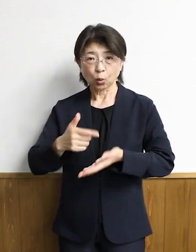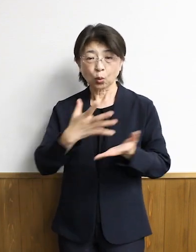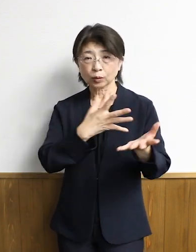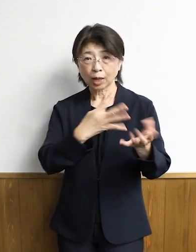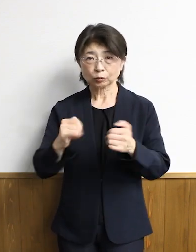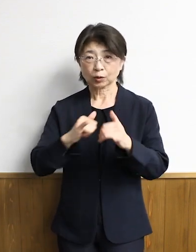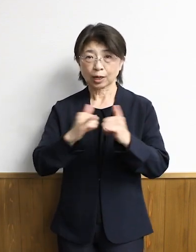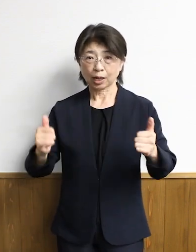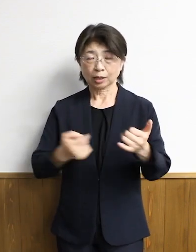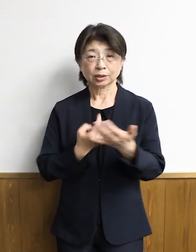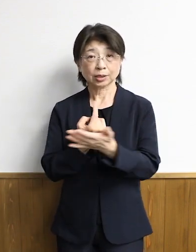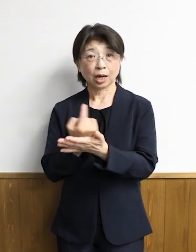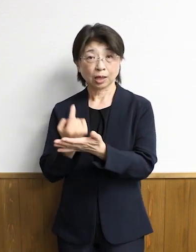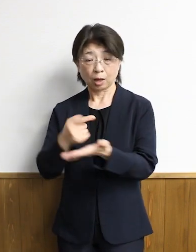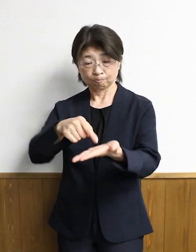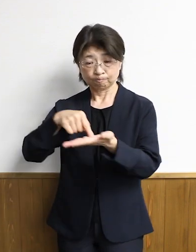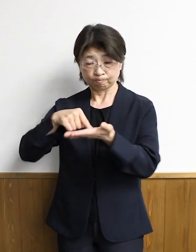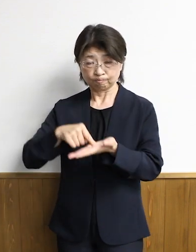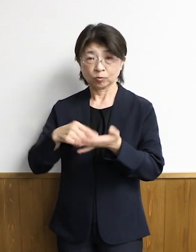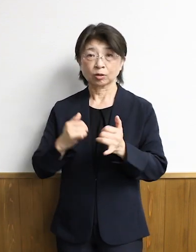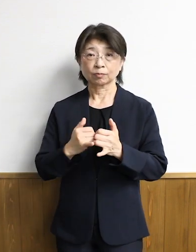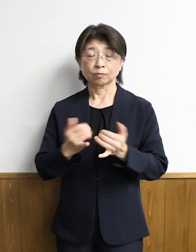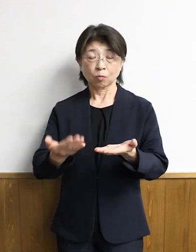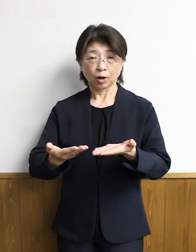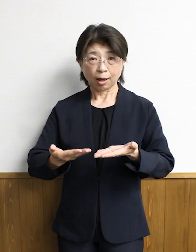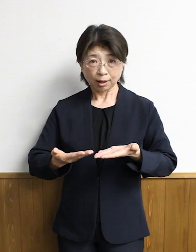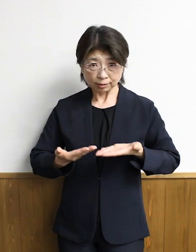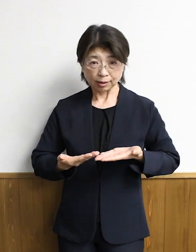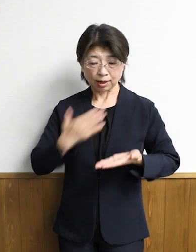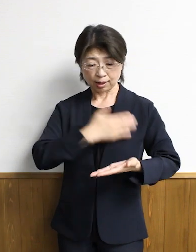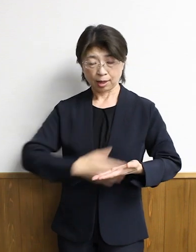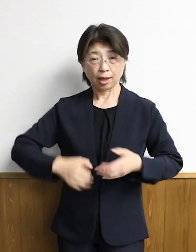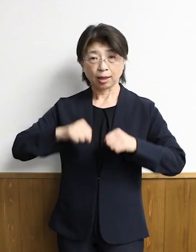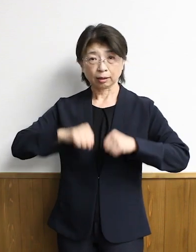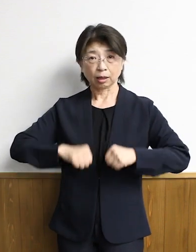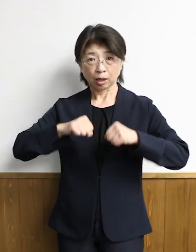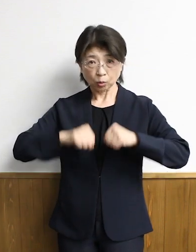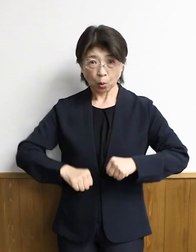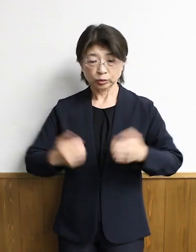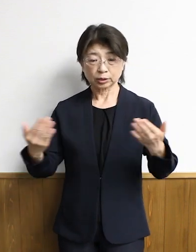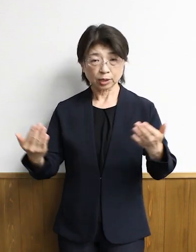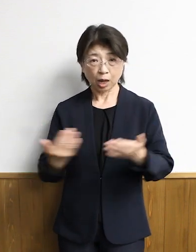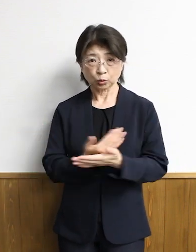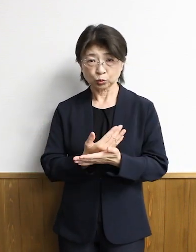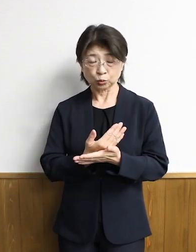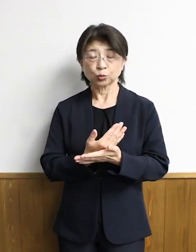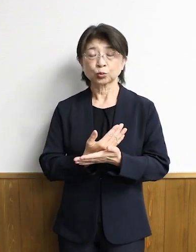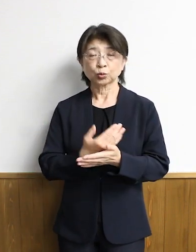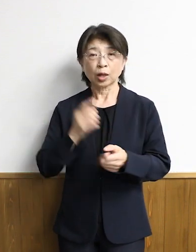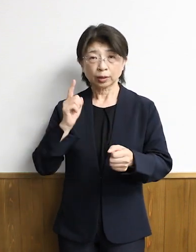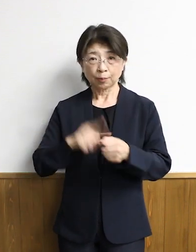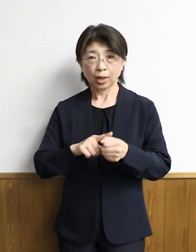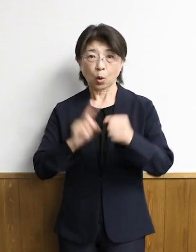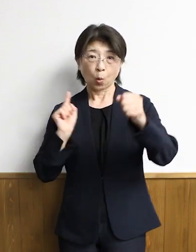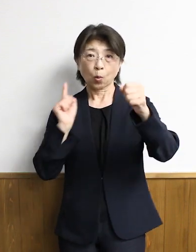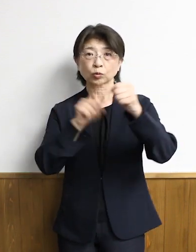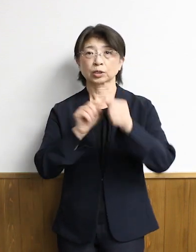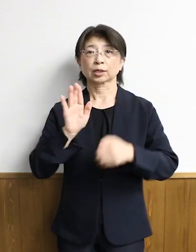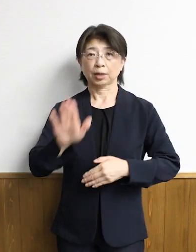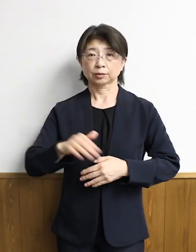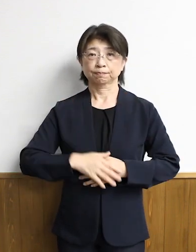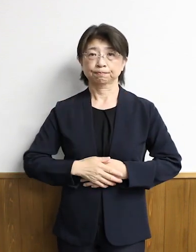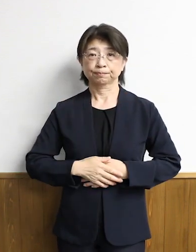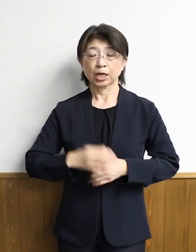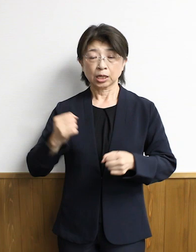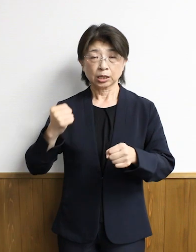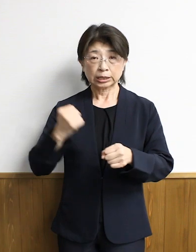いただき健康作りに取り組むきっかけ作りとなることを目指してまいりますまず1つ目